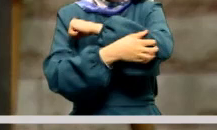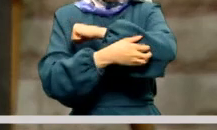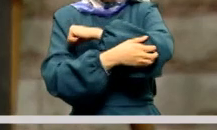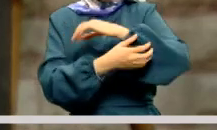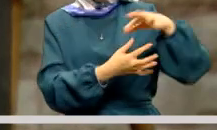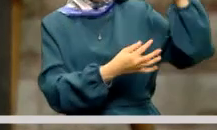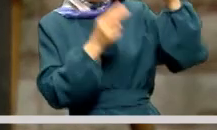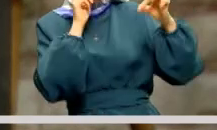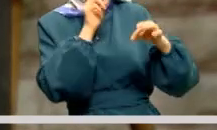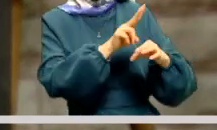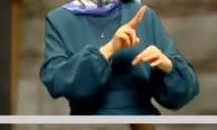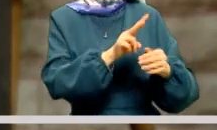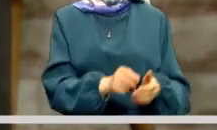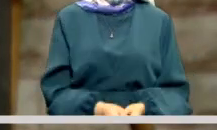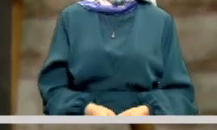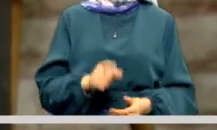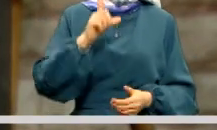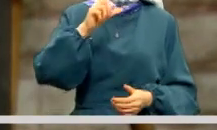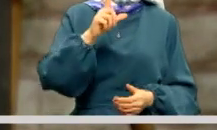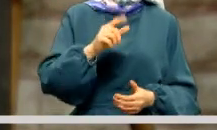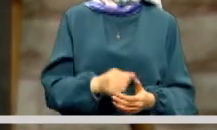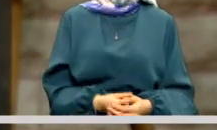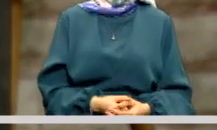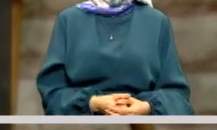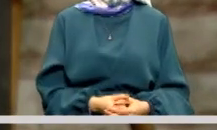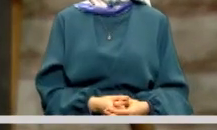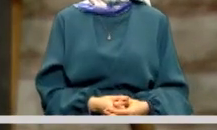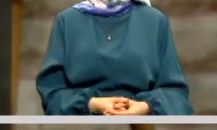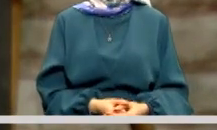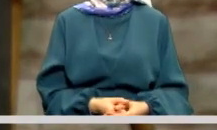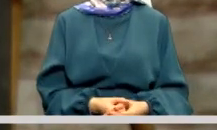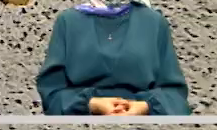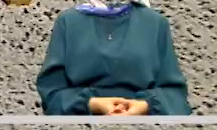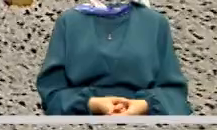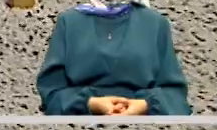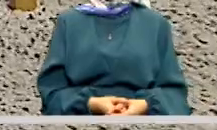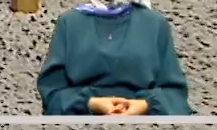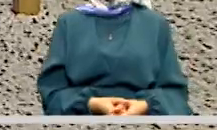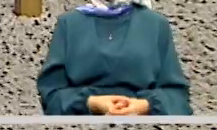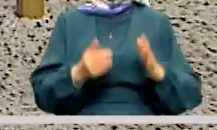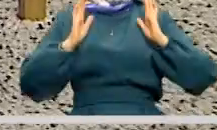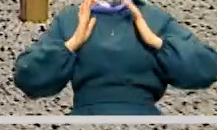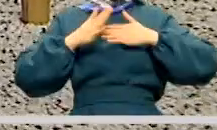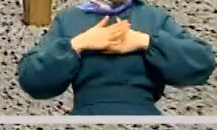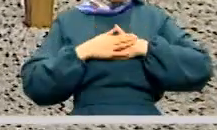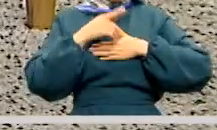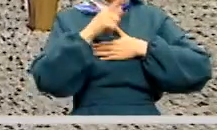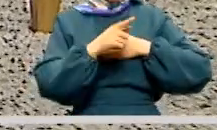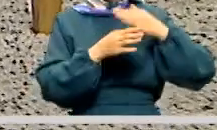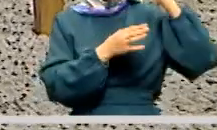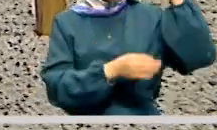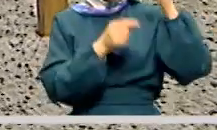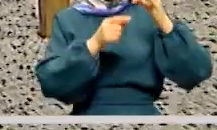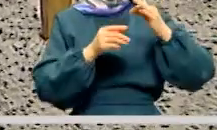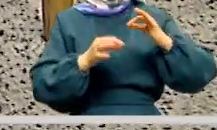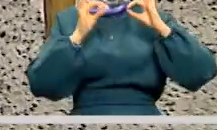de eğer bir eksiklik bir noksanlık görüyor isek namazındaki ısrarı